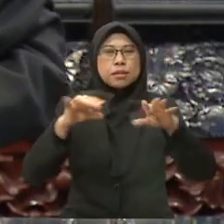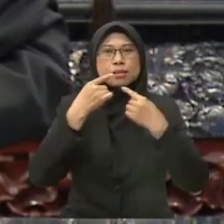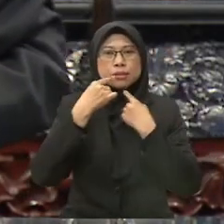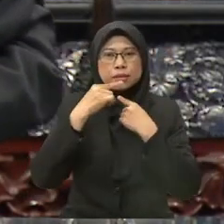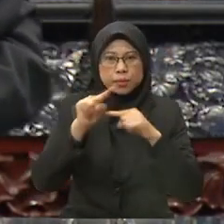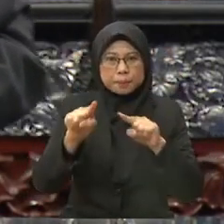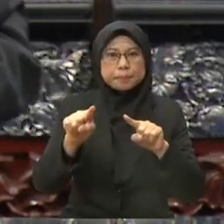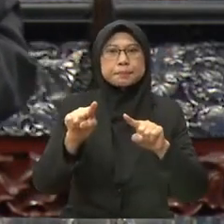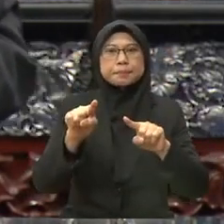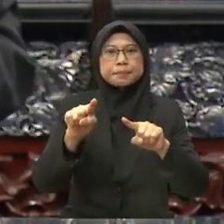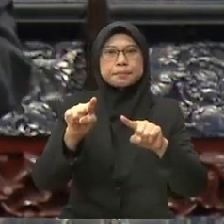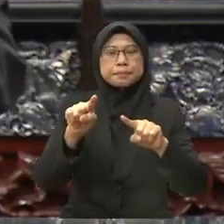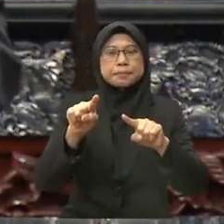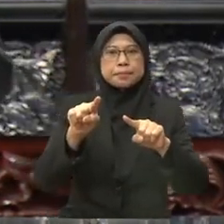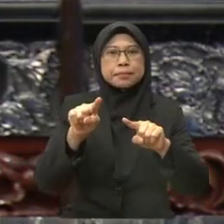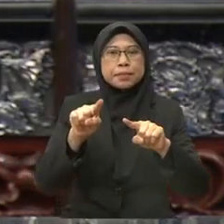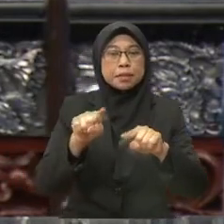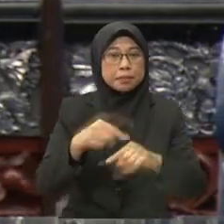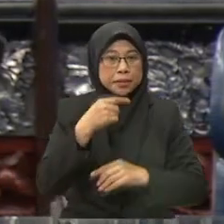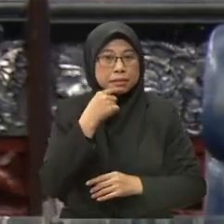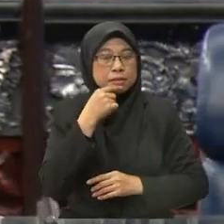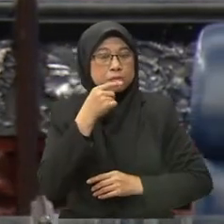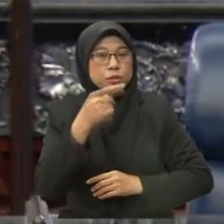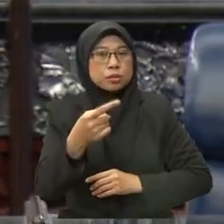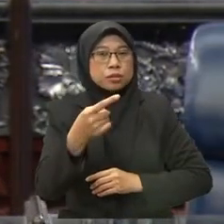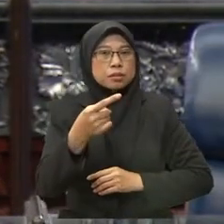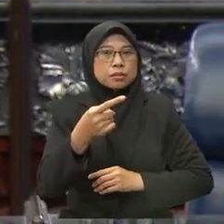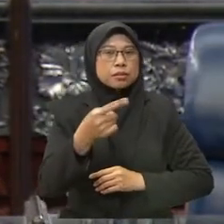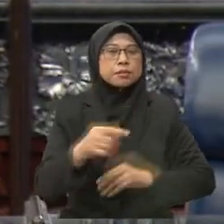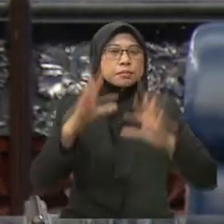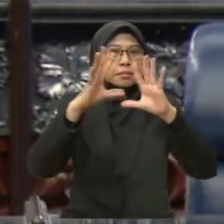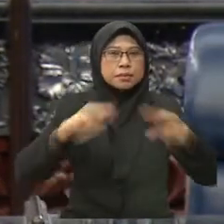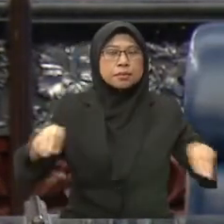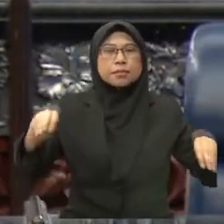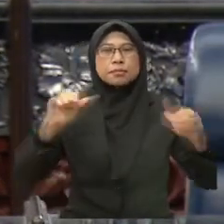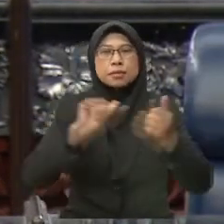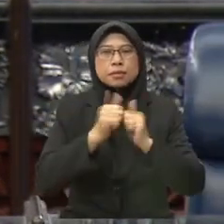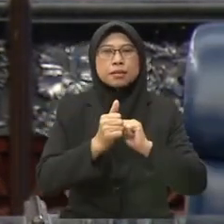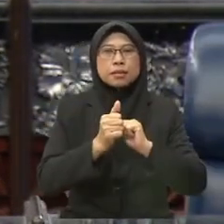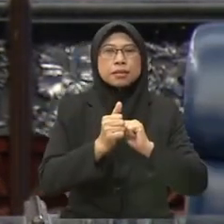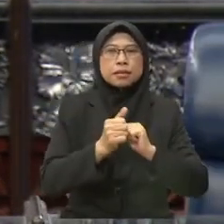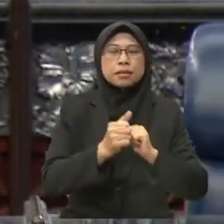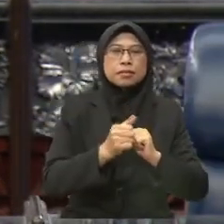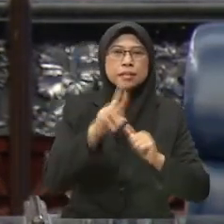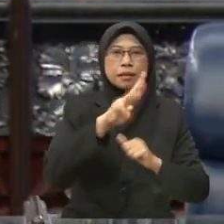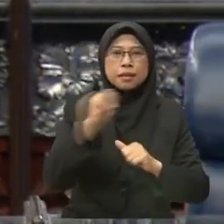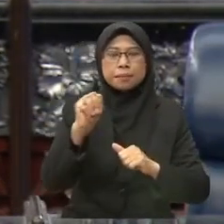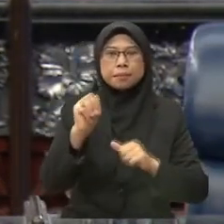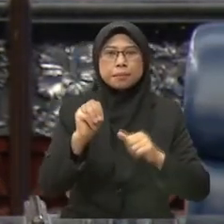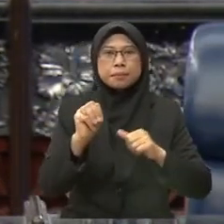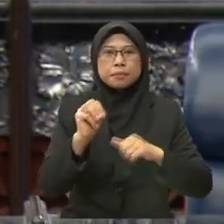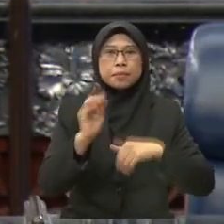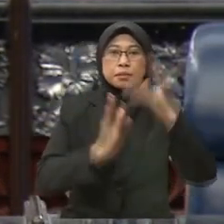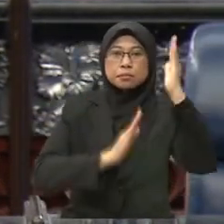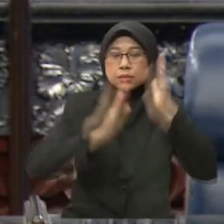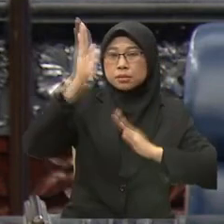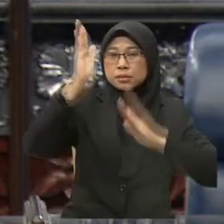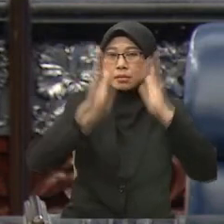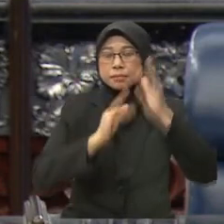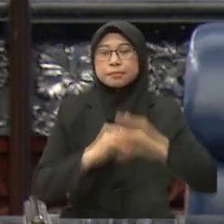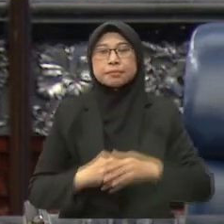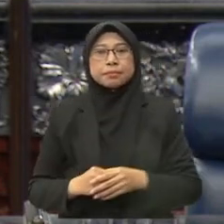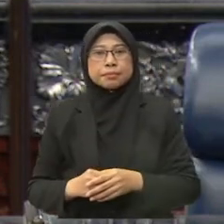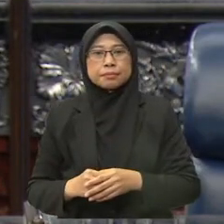ini bahawa apa yang dipanggil sebagai penyelesaian mata Wang tempatan dalam bahasa inggeris local currency